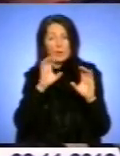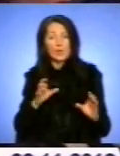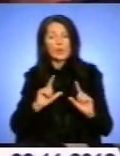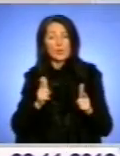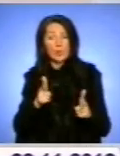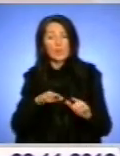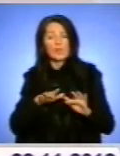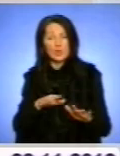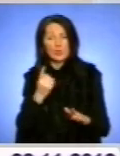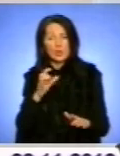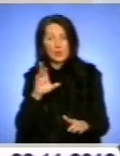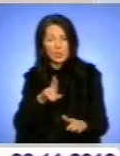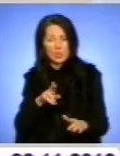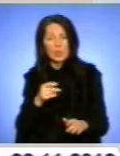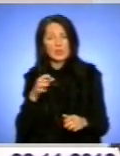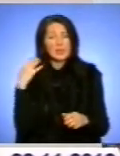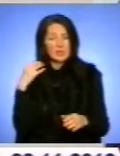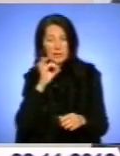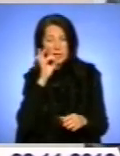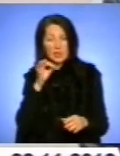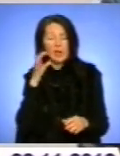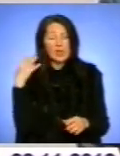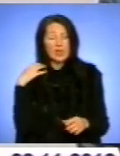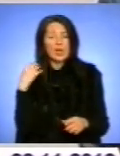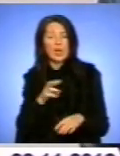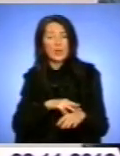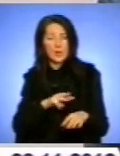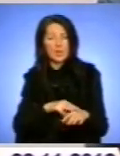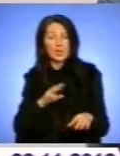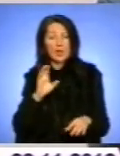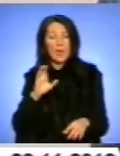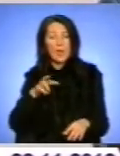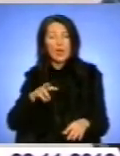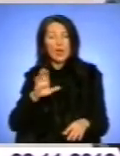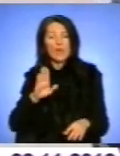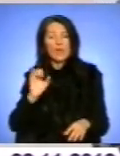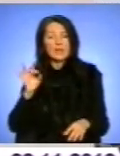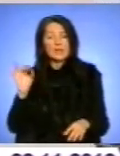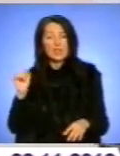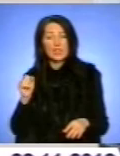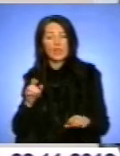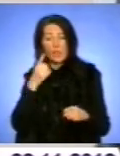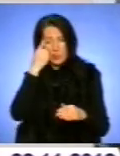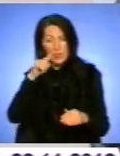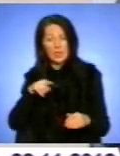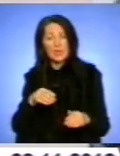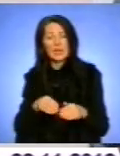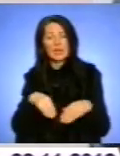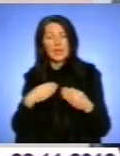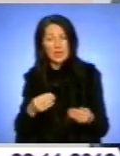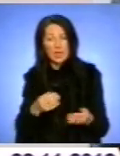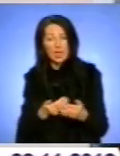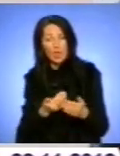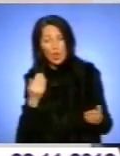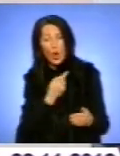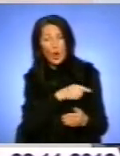медичного забезпечення управління МВС України в Тернопільській області Михайло Василишин, вміти надати долікарську допомогу постраждалим незабаром стане